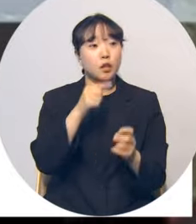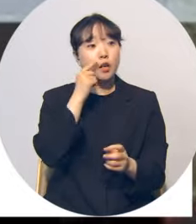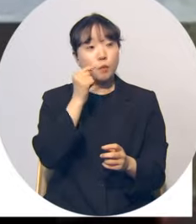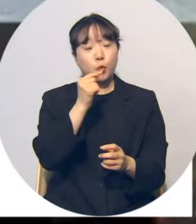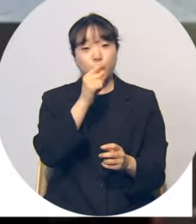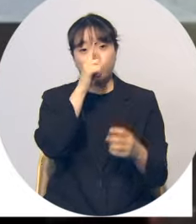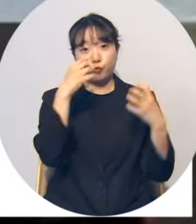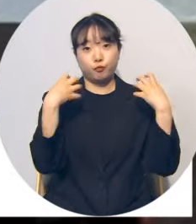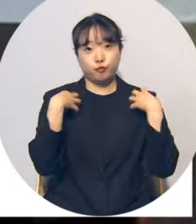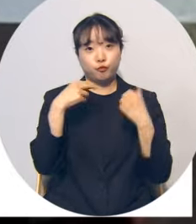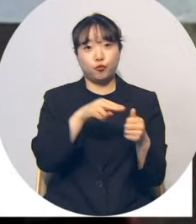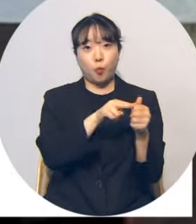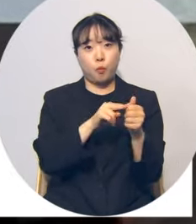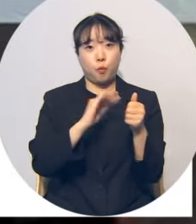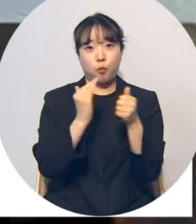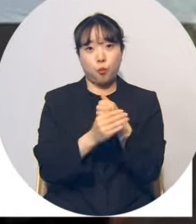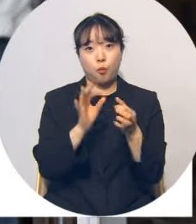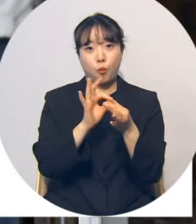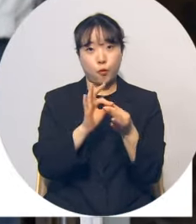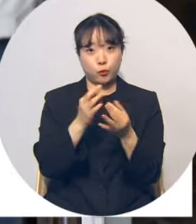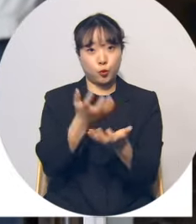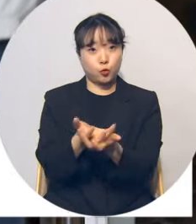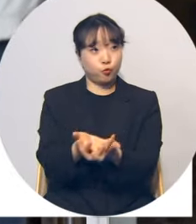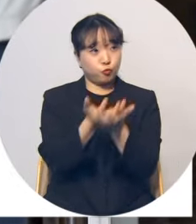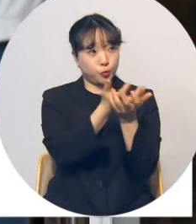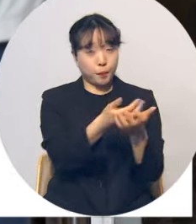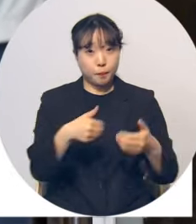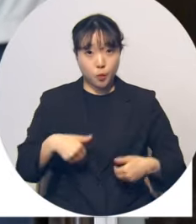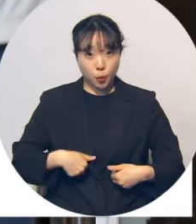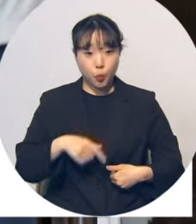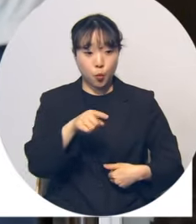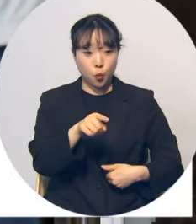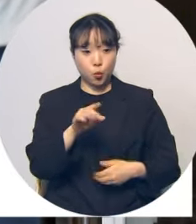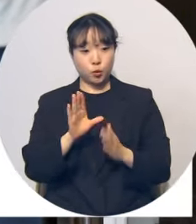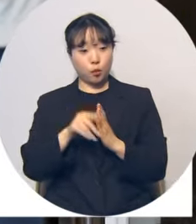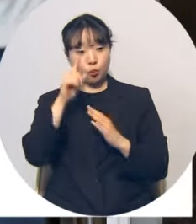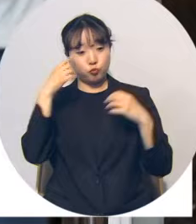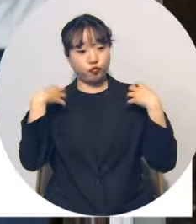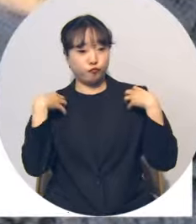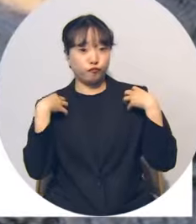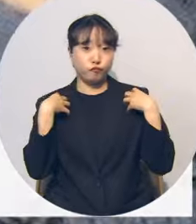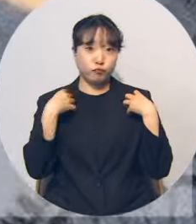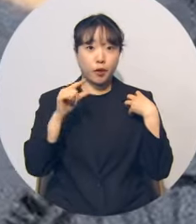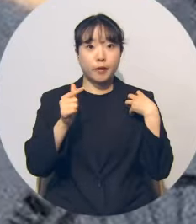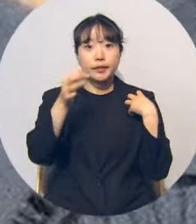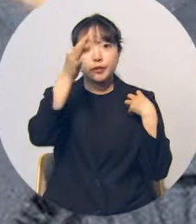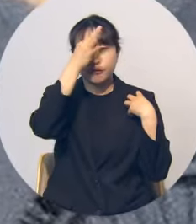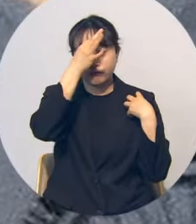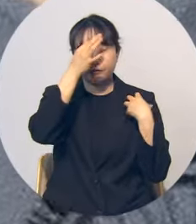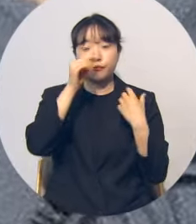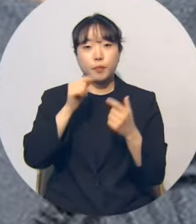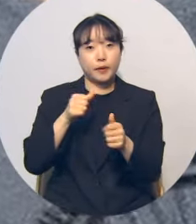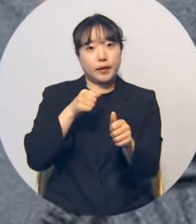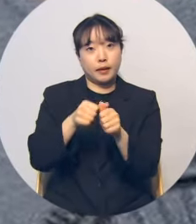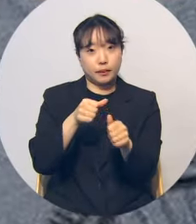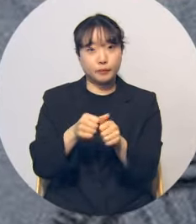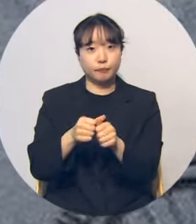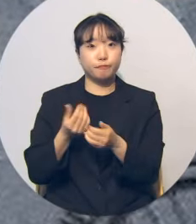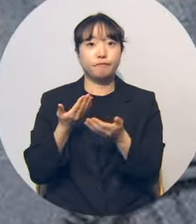강화대책을 제출하고자 한다면 국내 기관에서 기술적 행정적 자문을 포함해 지원하겠다고